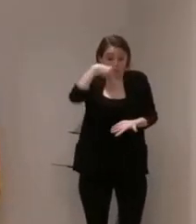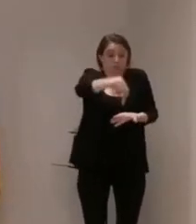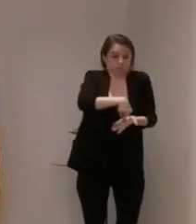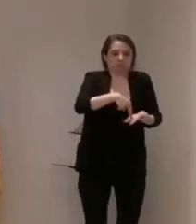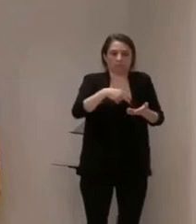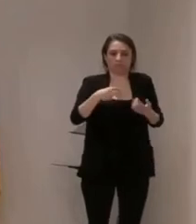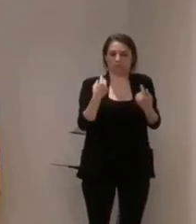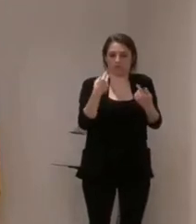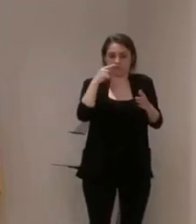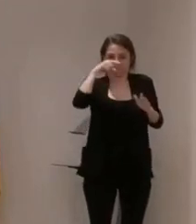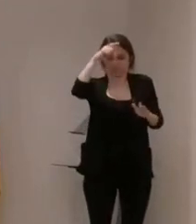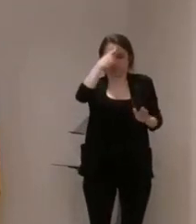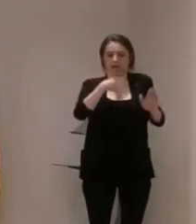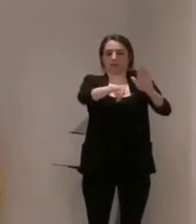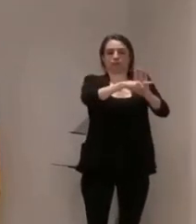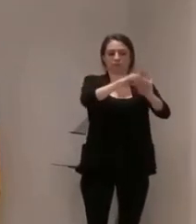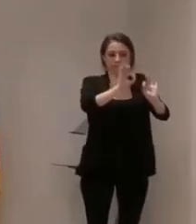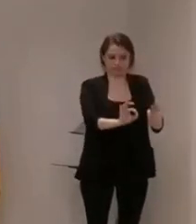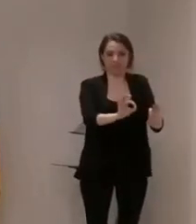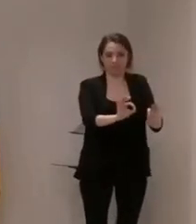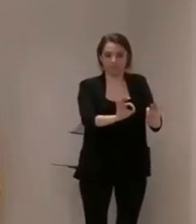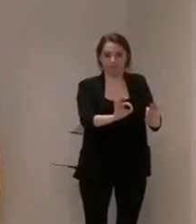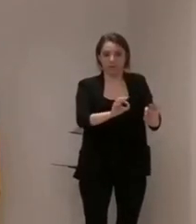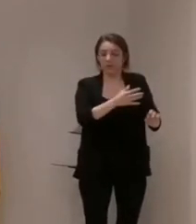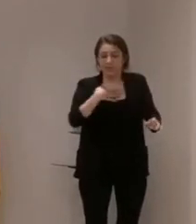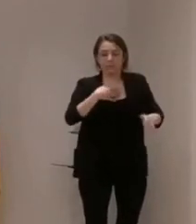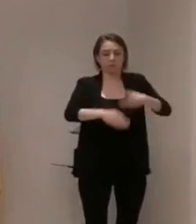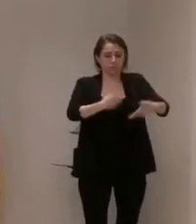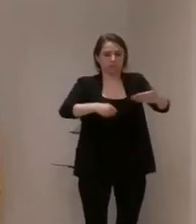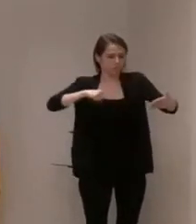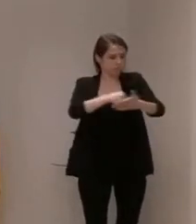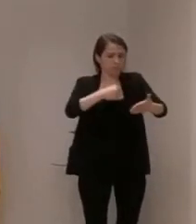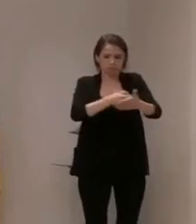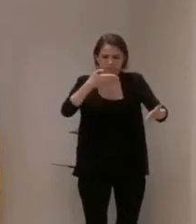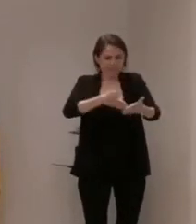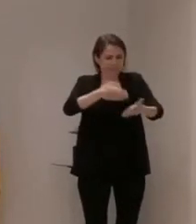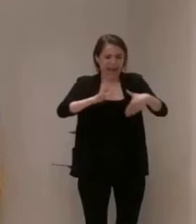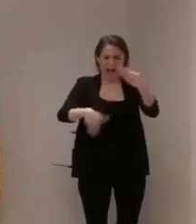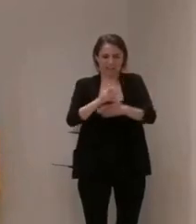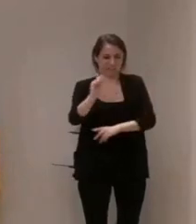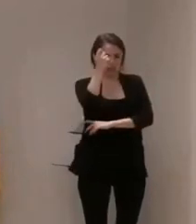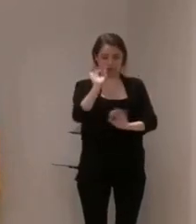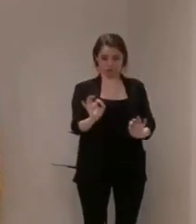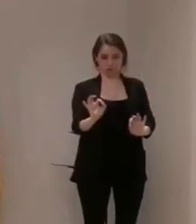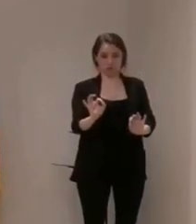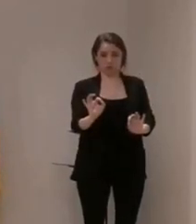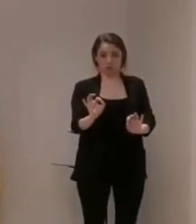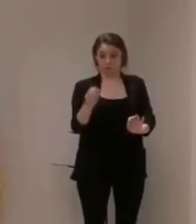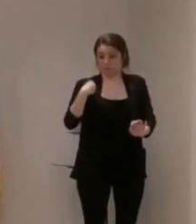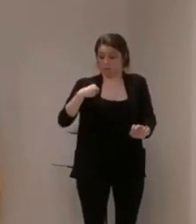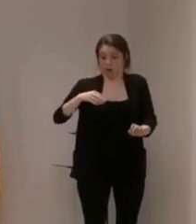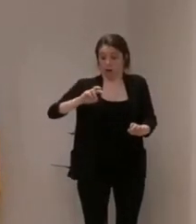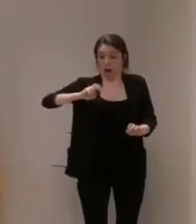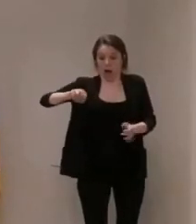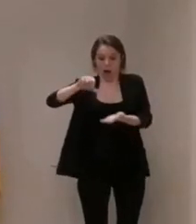presència. I no ens aturarem fins a aconseguir-ho. De la mateixa manera, doncs, que hi ha un centre